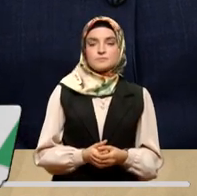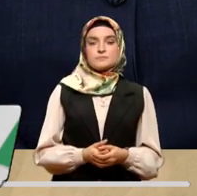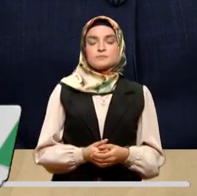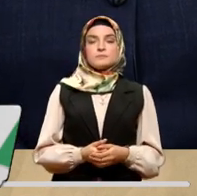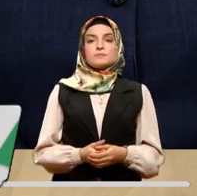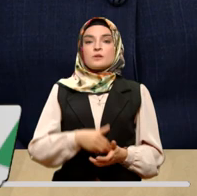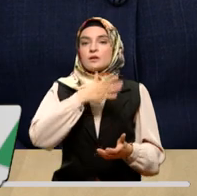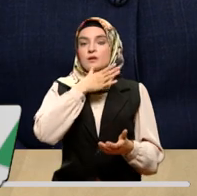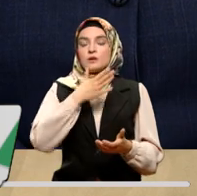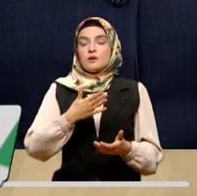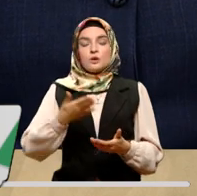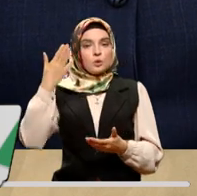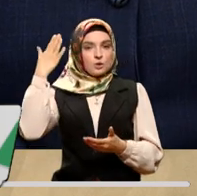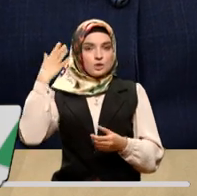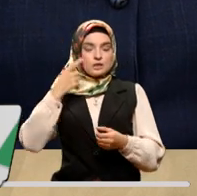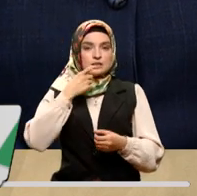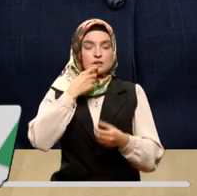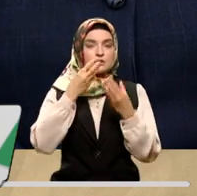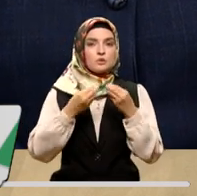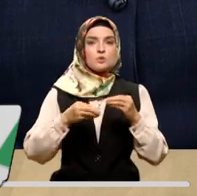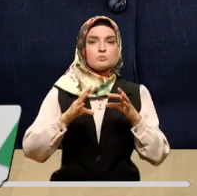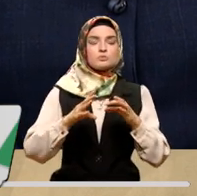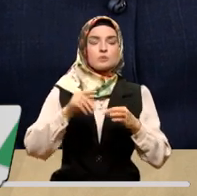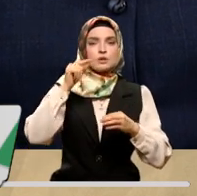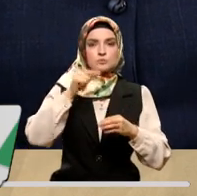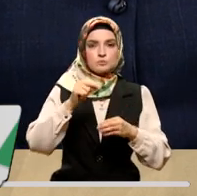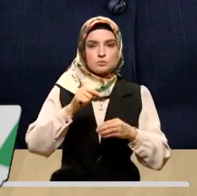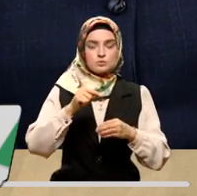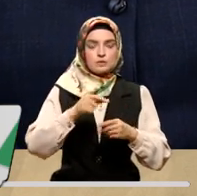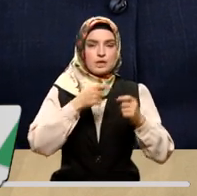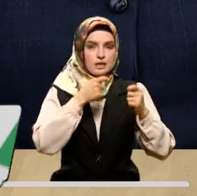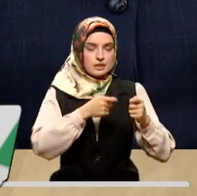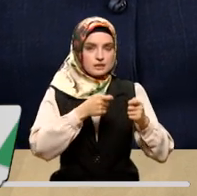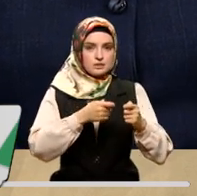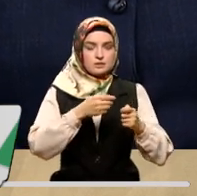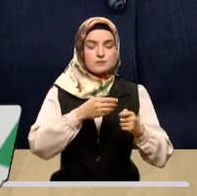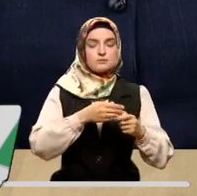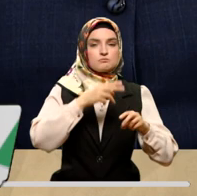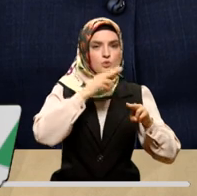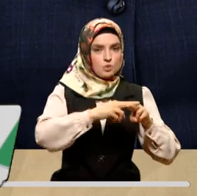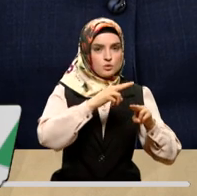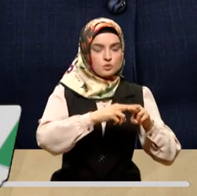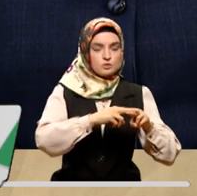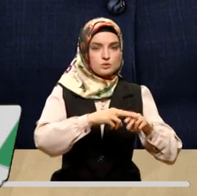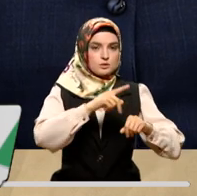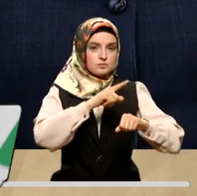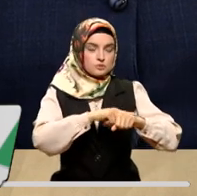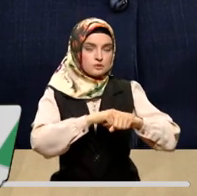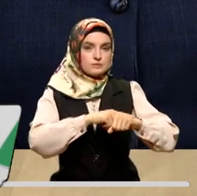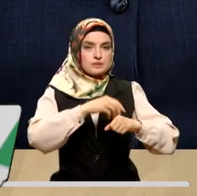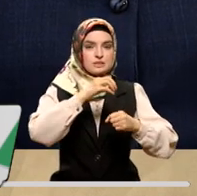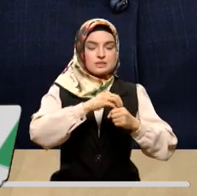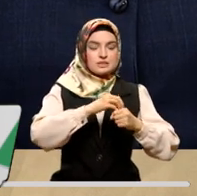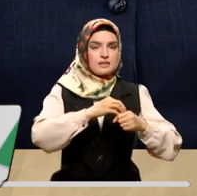malum daha önceki yıllarda olmayan birkaç yıldır devam ettiğimiz bu eğitim öğretim dönemi içerisindeki ara tatiller vardı.